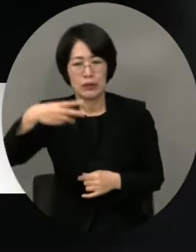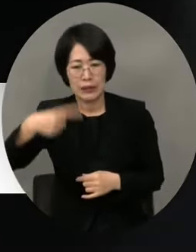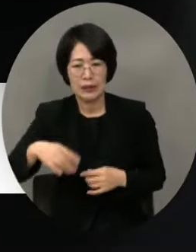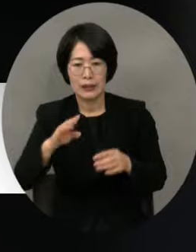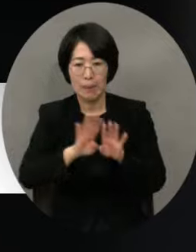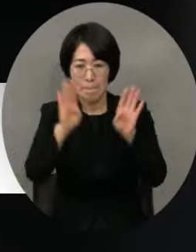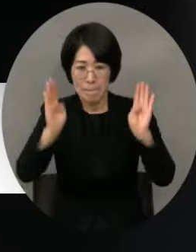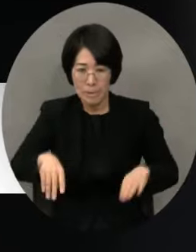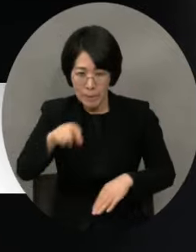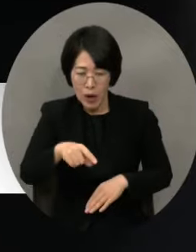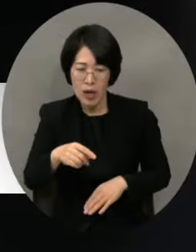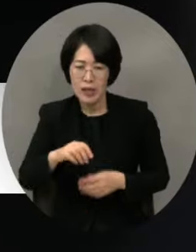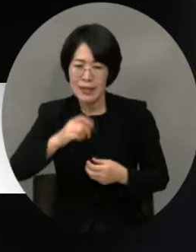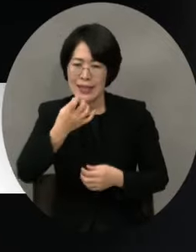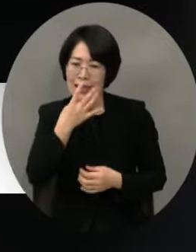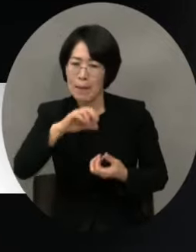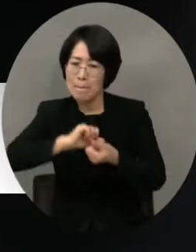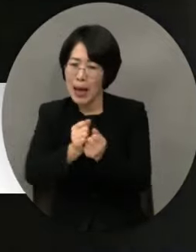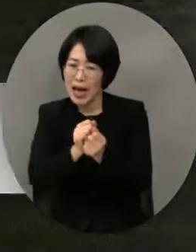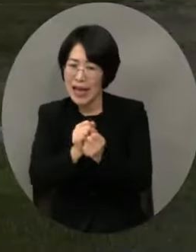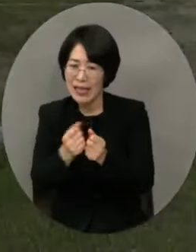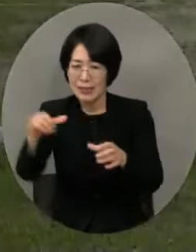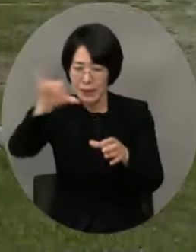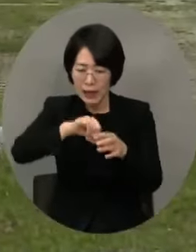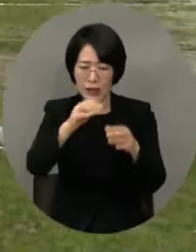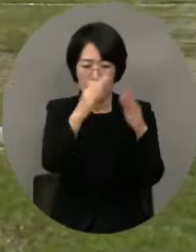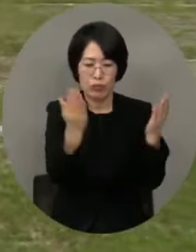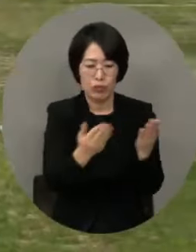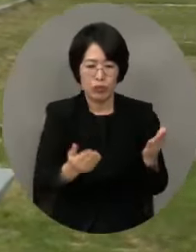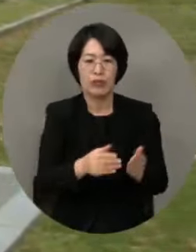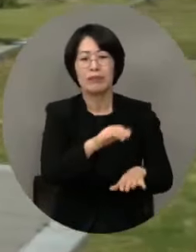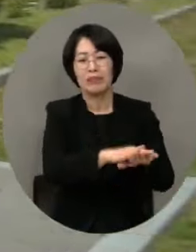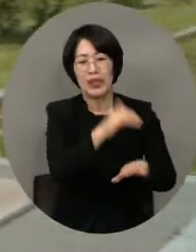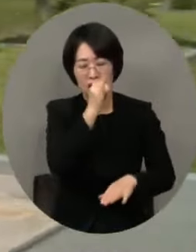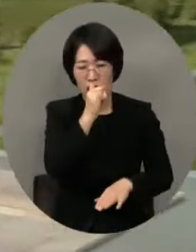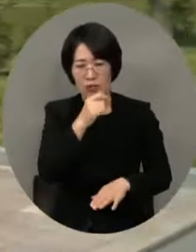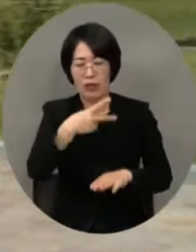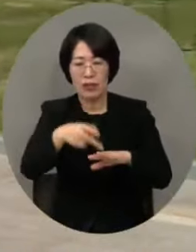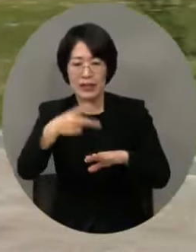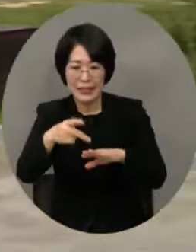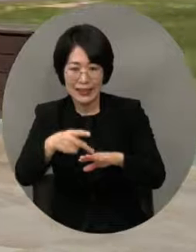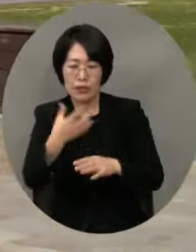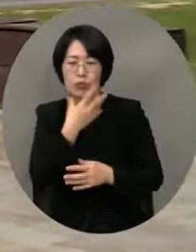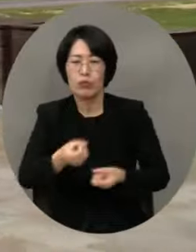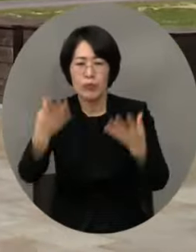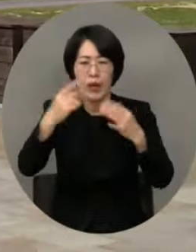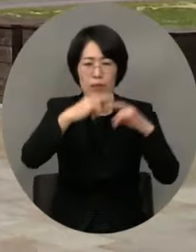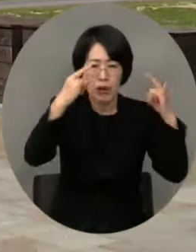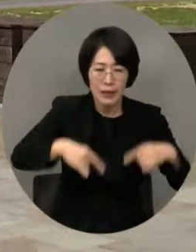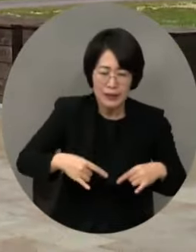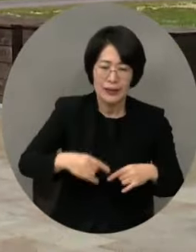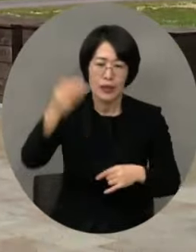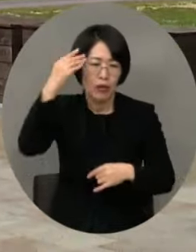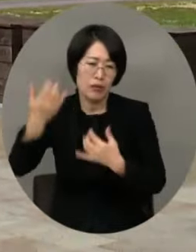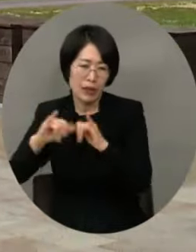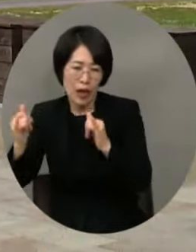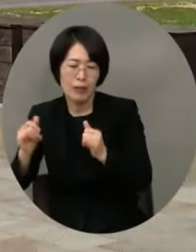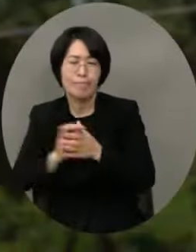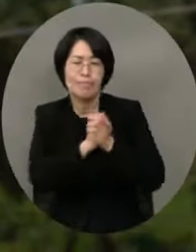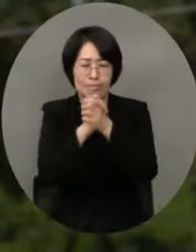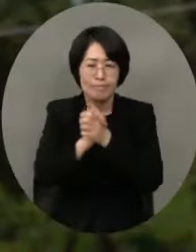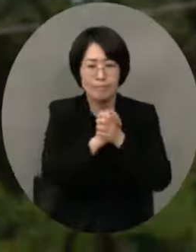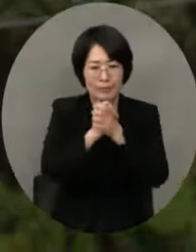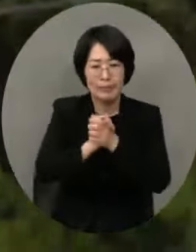추정되는 투박한 조선 도자기가 남아 있습니다 신한 산막 축제는 프랑스인과 한국인의 우호적인 만남을